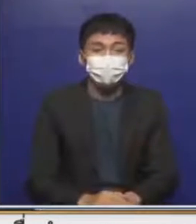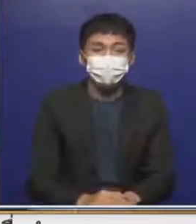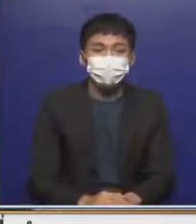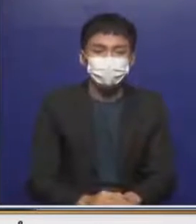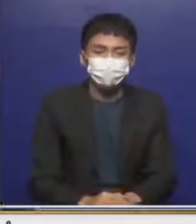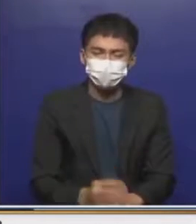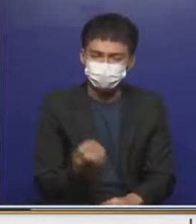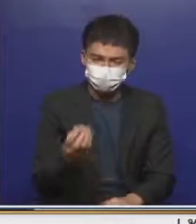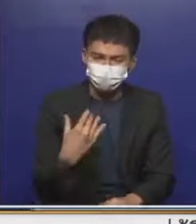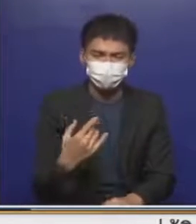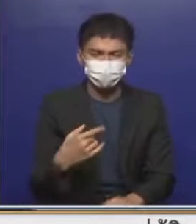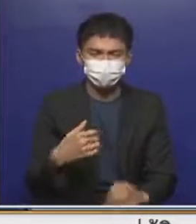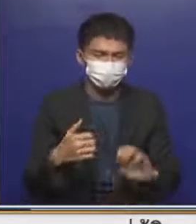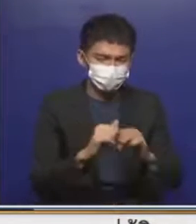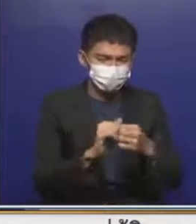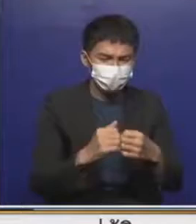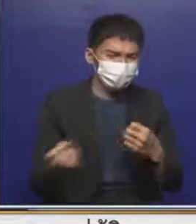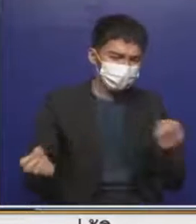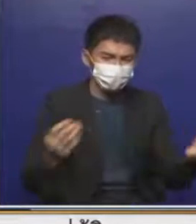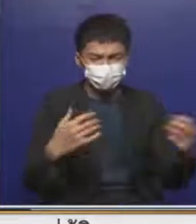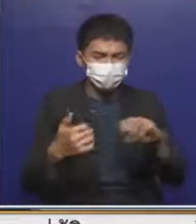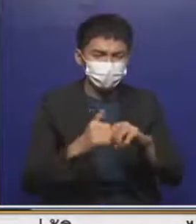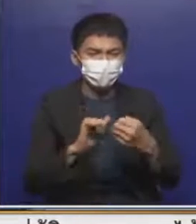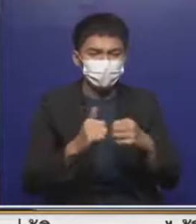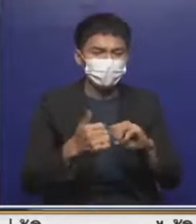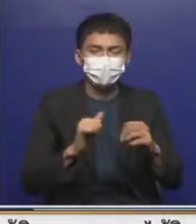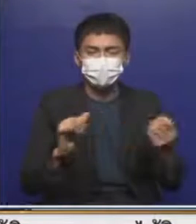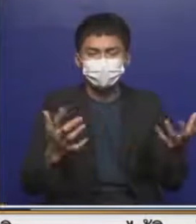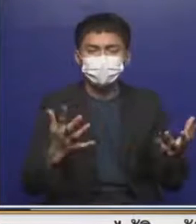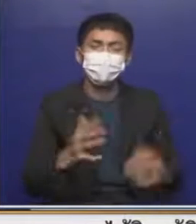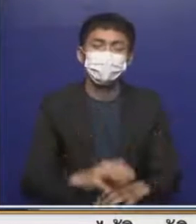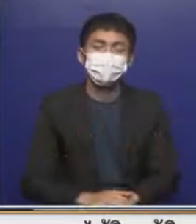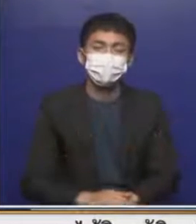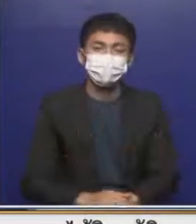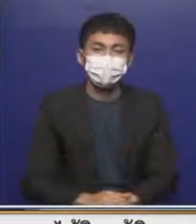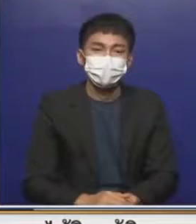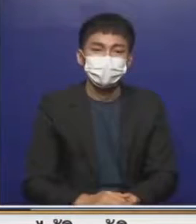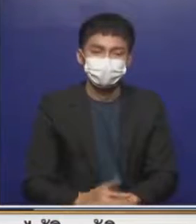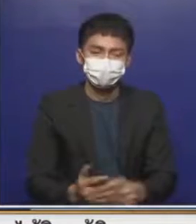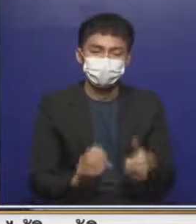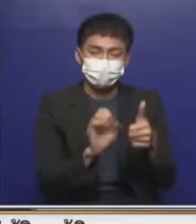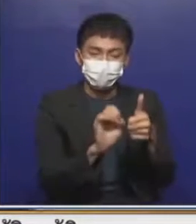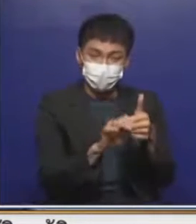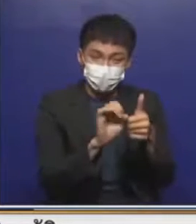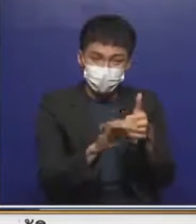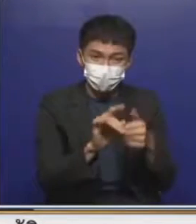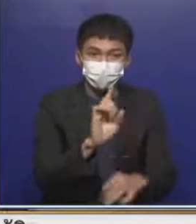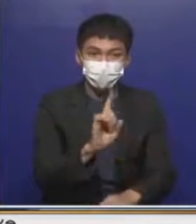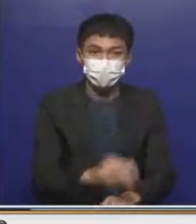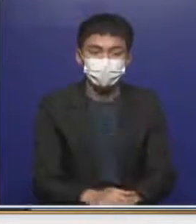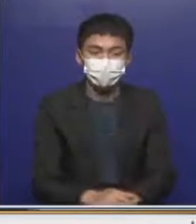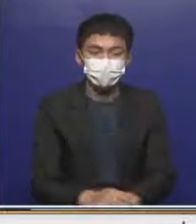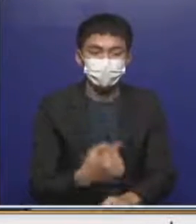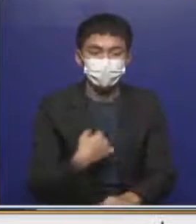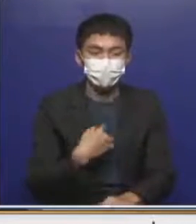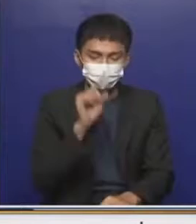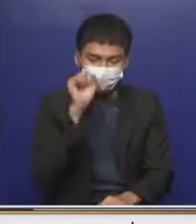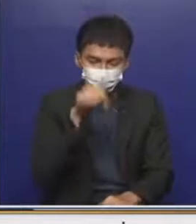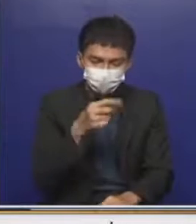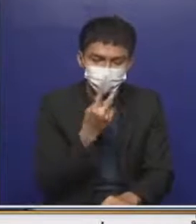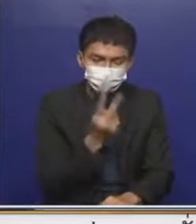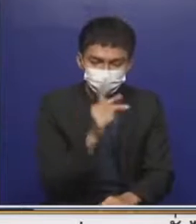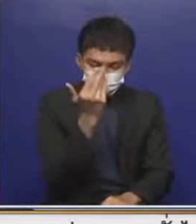หาเราไม่ควรเปลี่ยนมาตวางสึกผมแนะนำพับฐานอย่นี้ครับให้ลอนก้มลไปดูก่อน